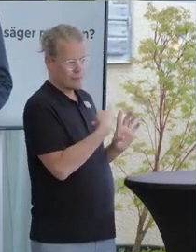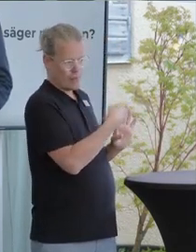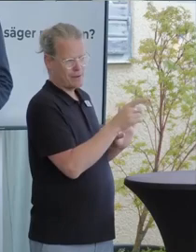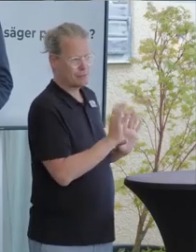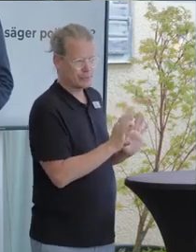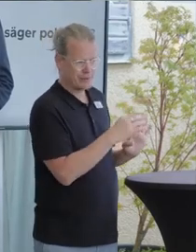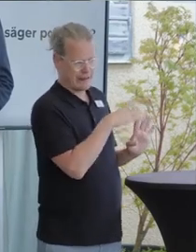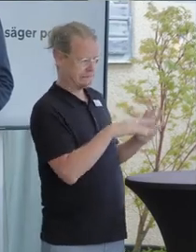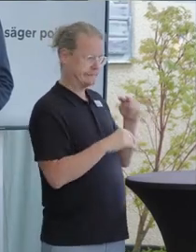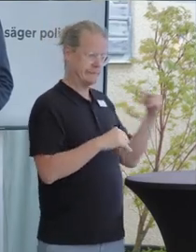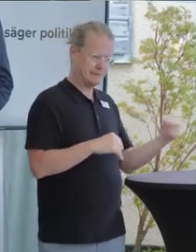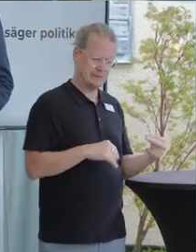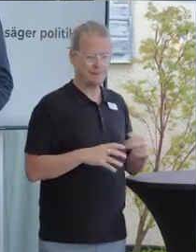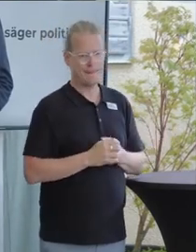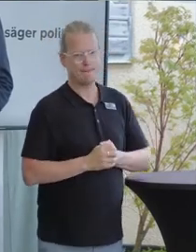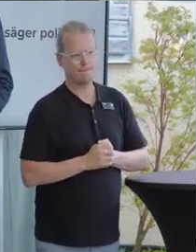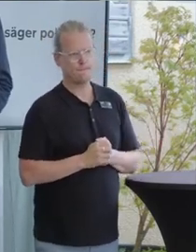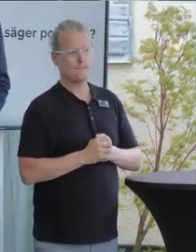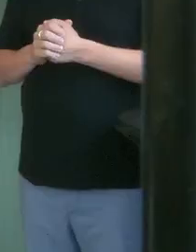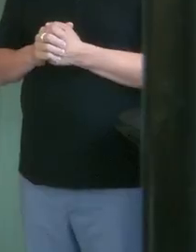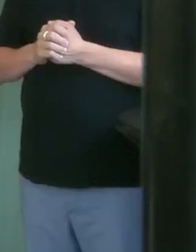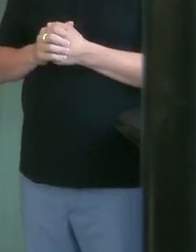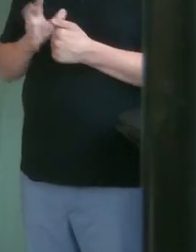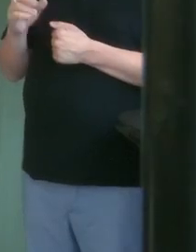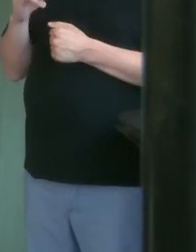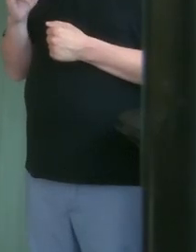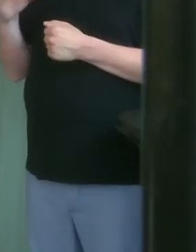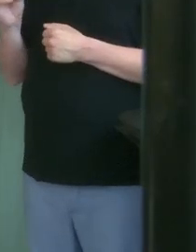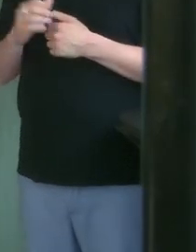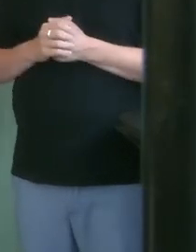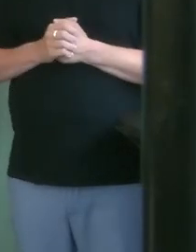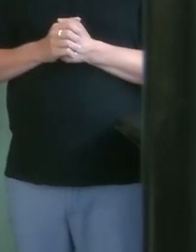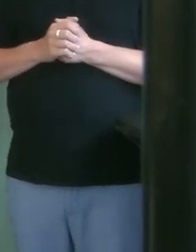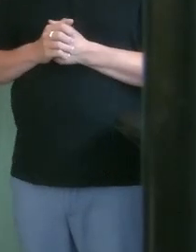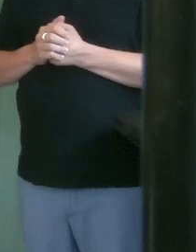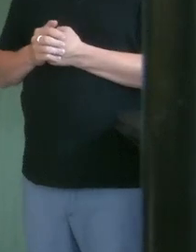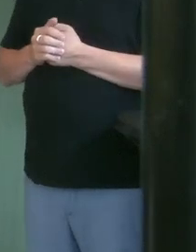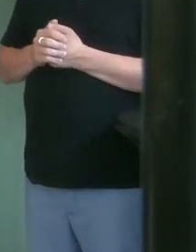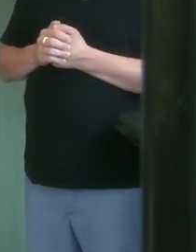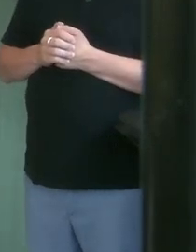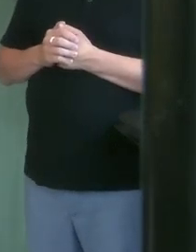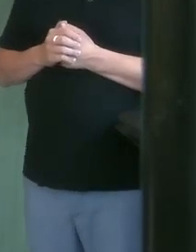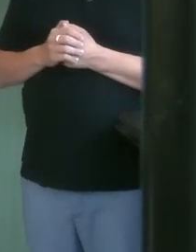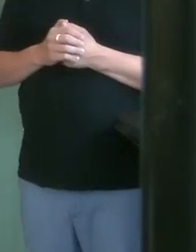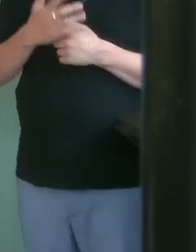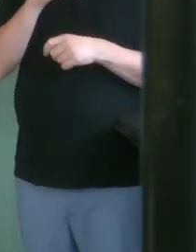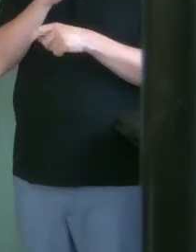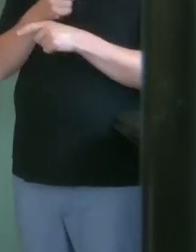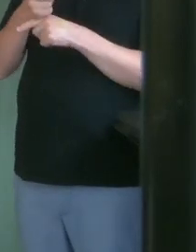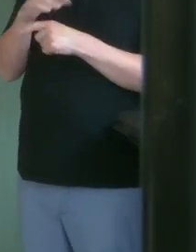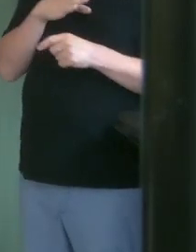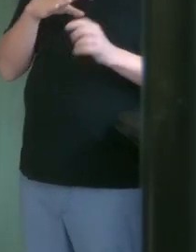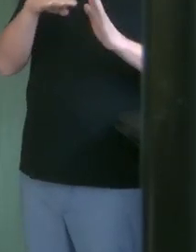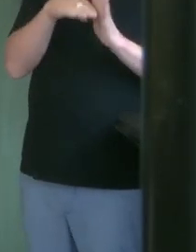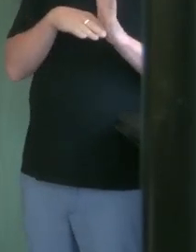Vi pratar mycket om DSM, Digital Single Market-direktivet från EU. Vi kanske bara börjar liksom lyfta. Det är alltså